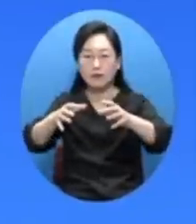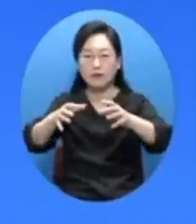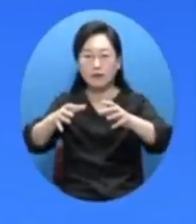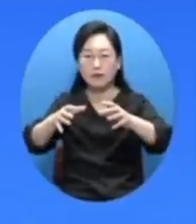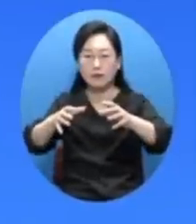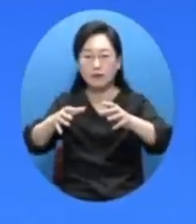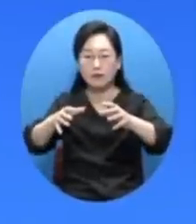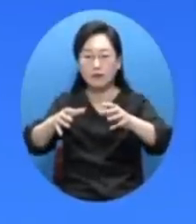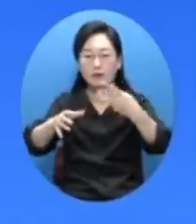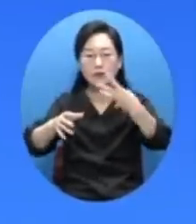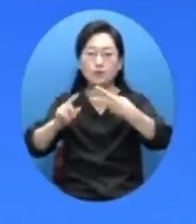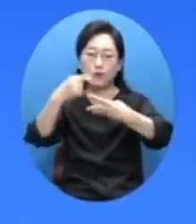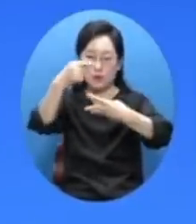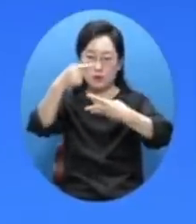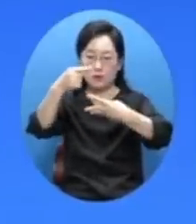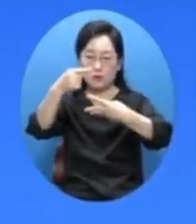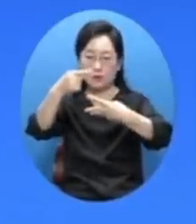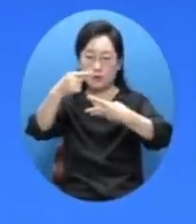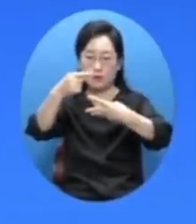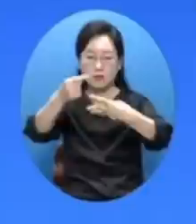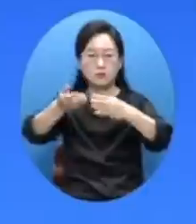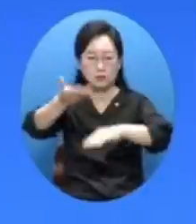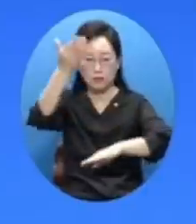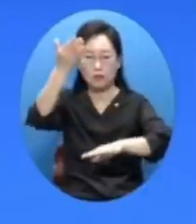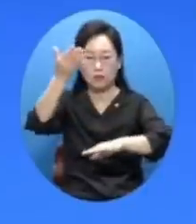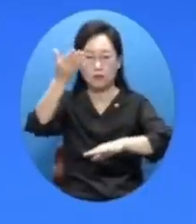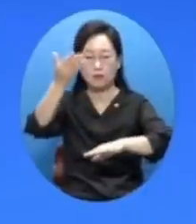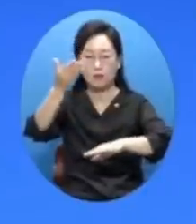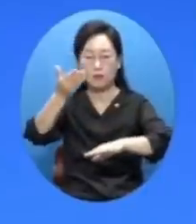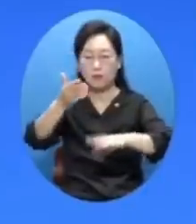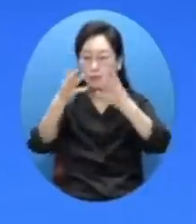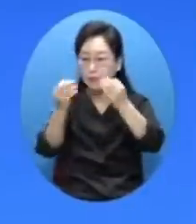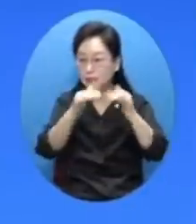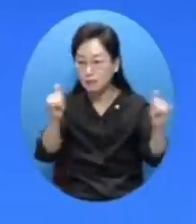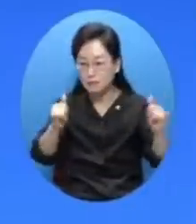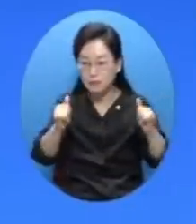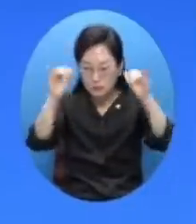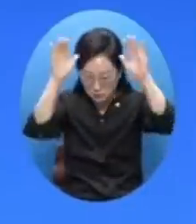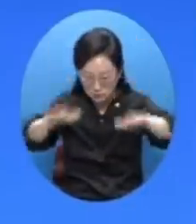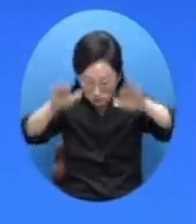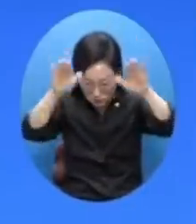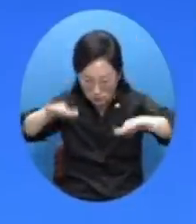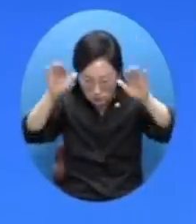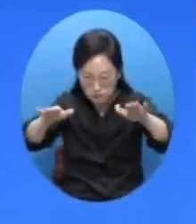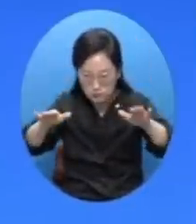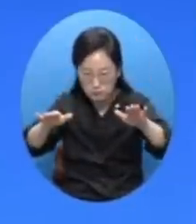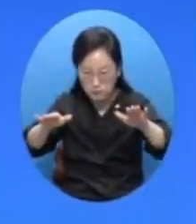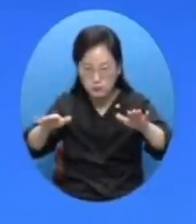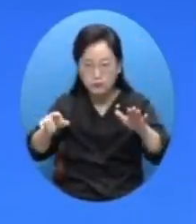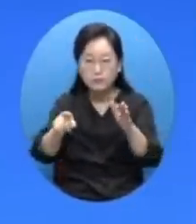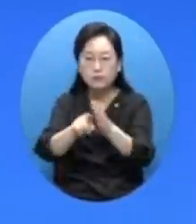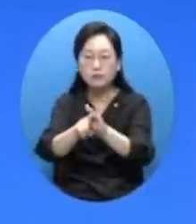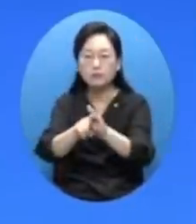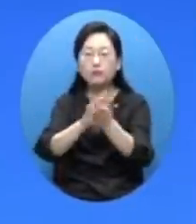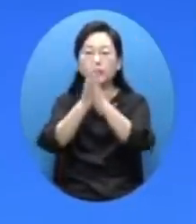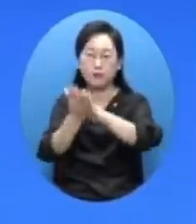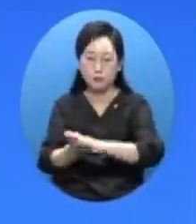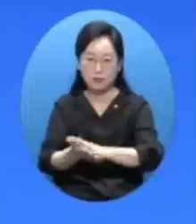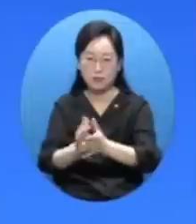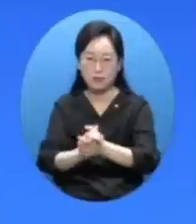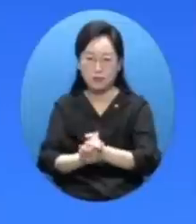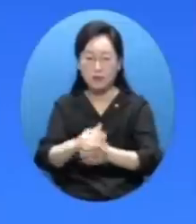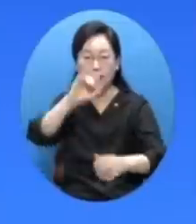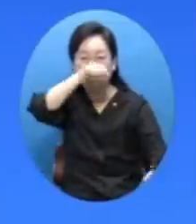3분의 가까이 많은 사람들을 이스라므로 개종시켰습니다 아프리카의